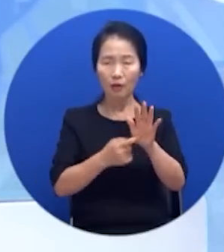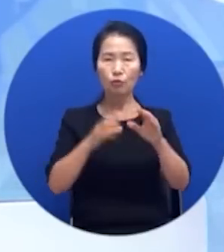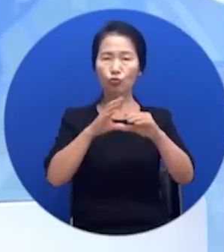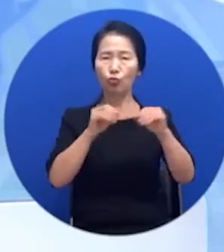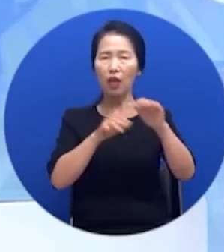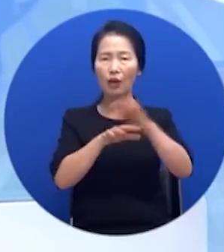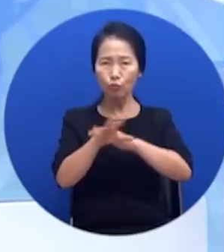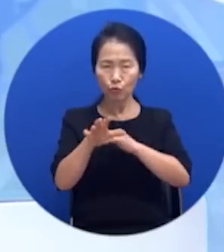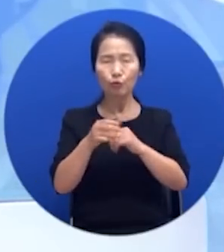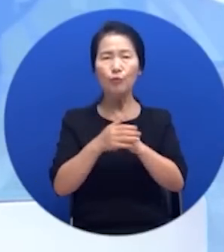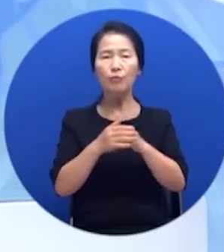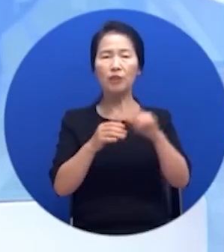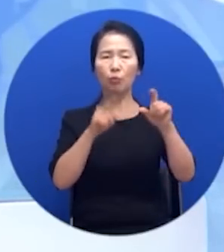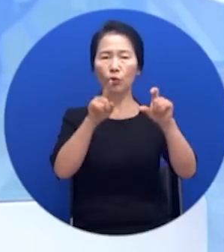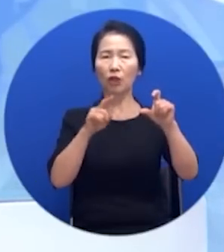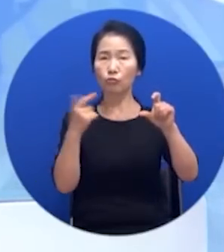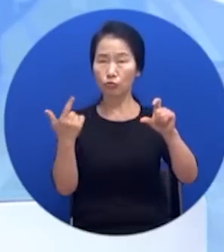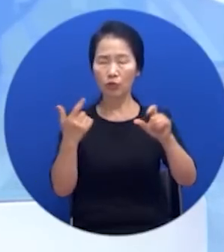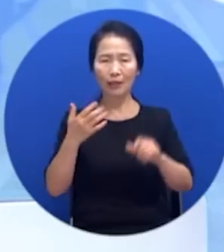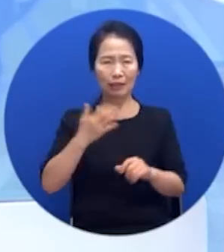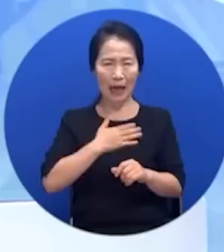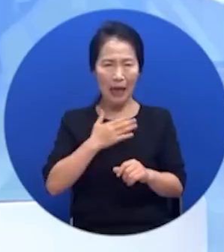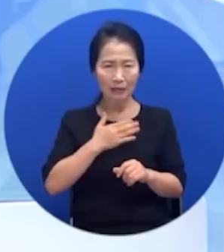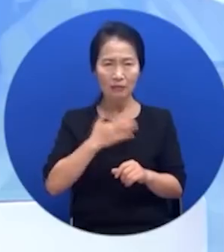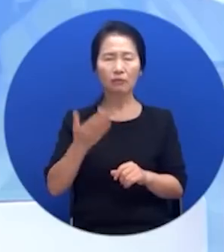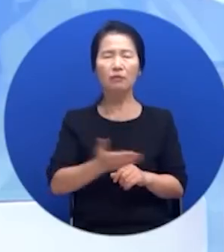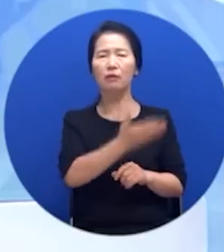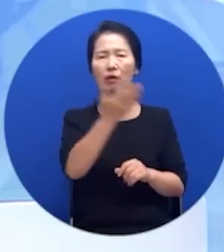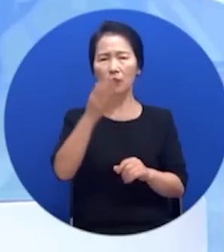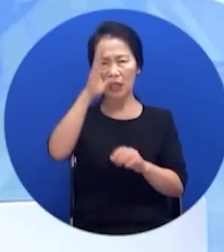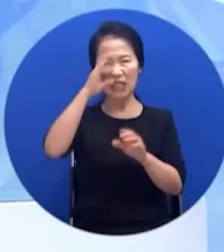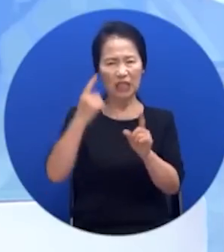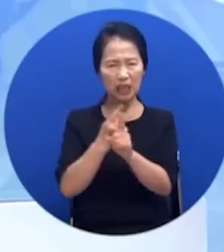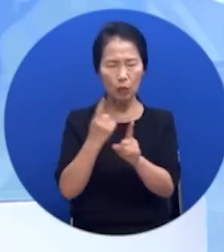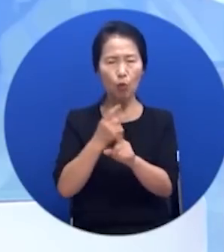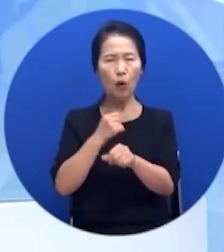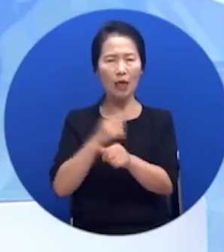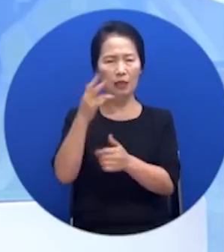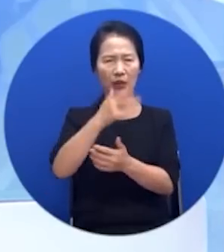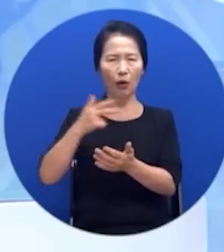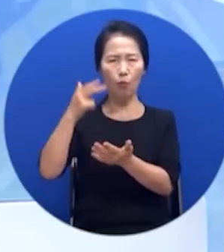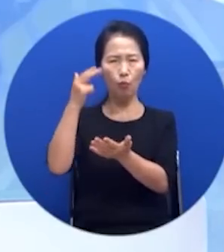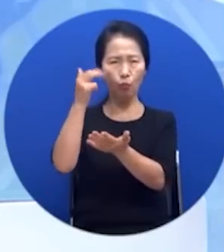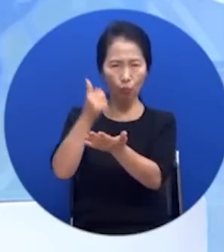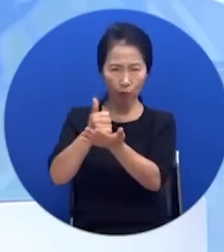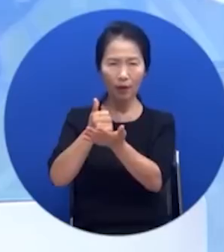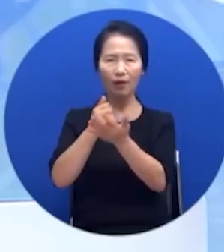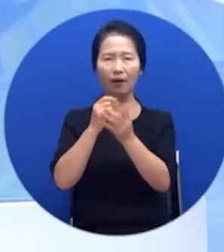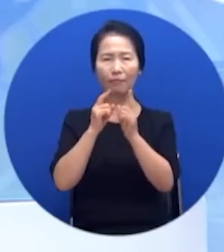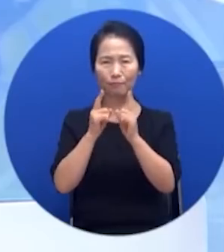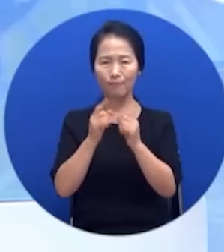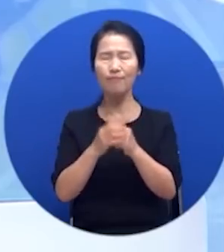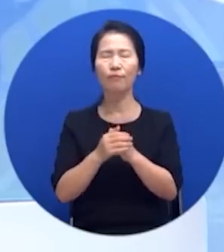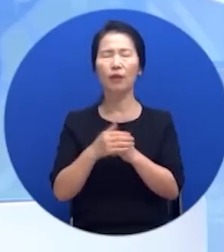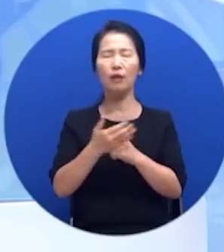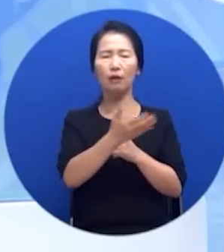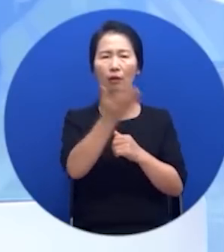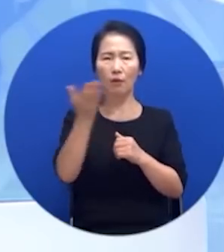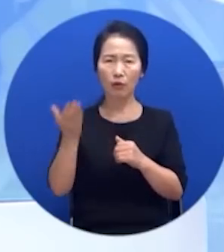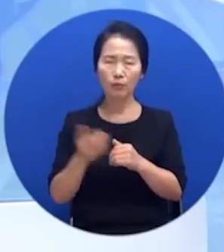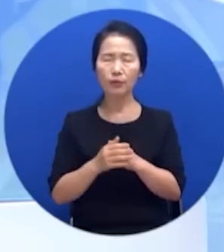15장 26절에 나는 너희를 치료하는 여호와임이니라. 여러분, 우리가 믿는